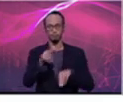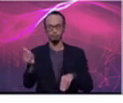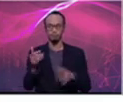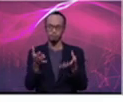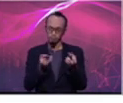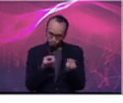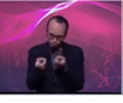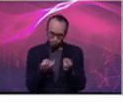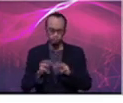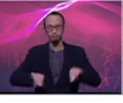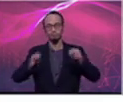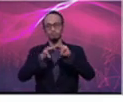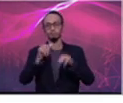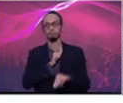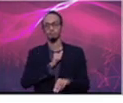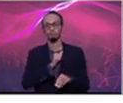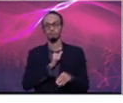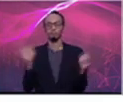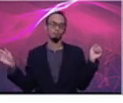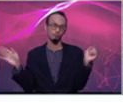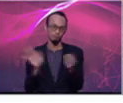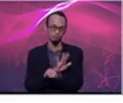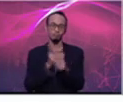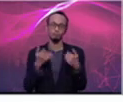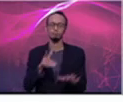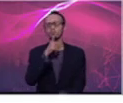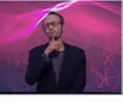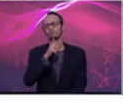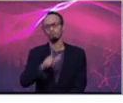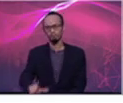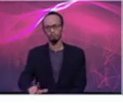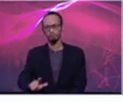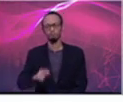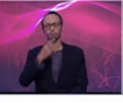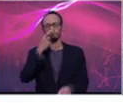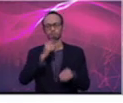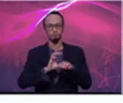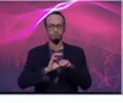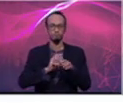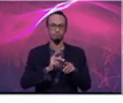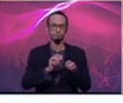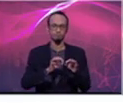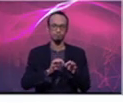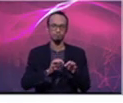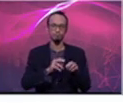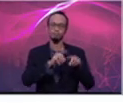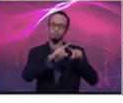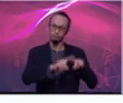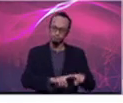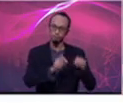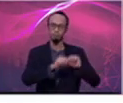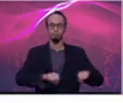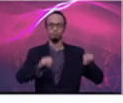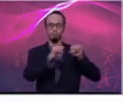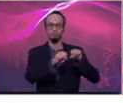menguruskan masjid mereka sendiri dah cukup dah begitu lama tempoh terpaksa menumpang di Surau